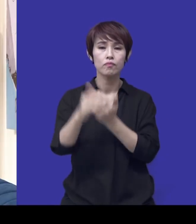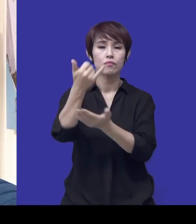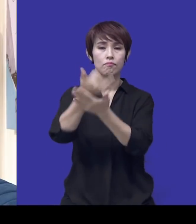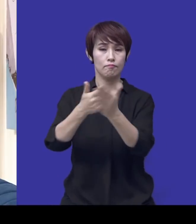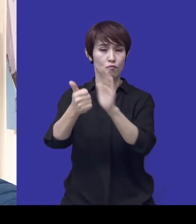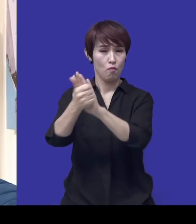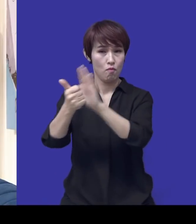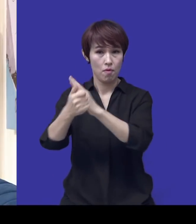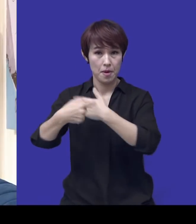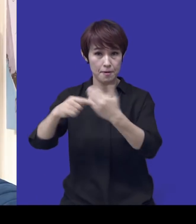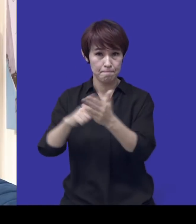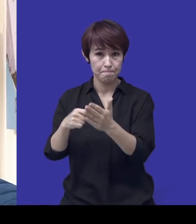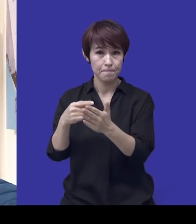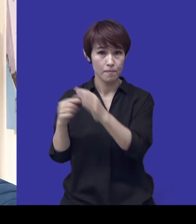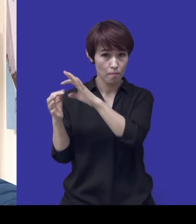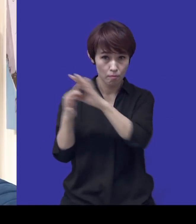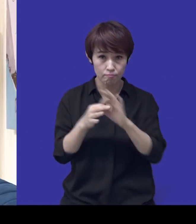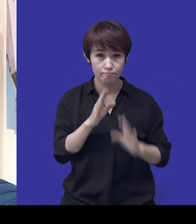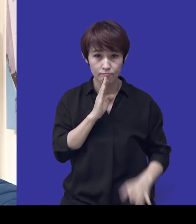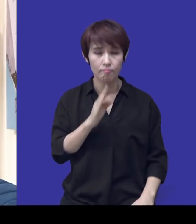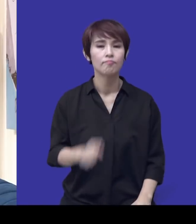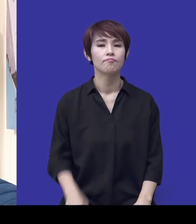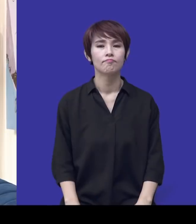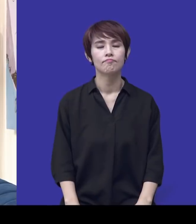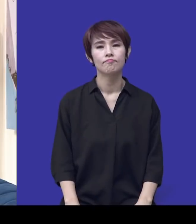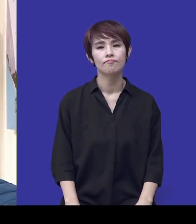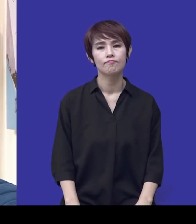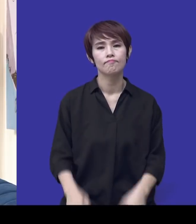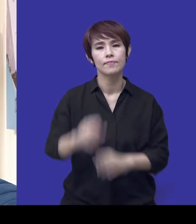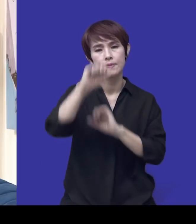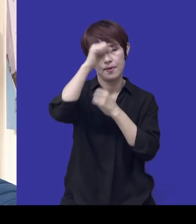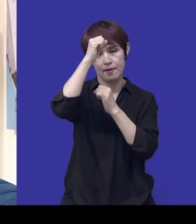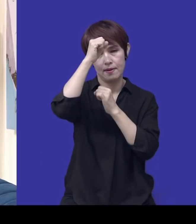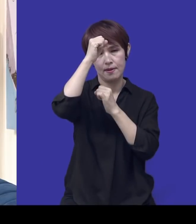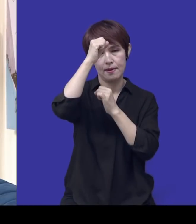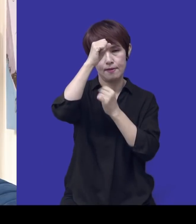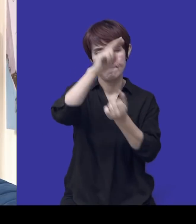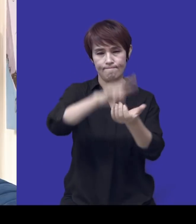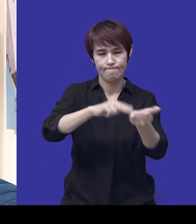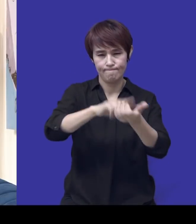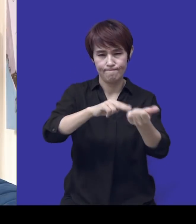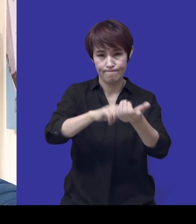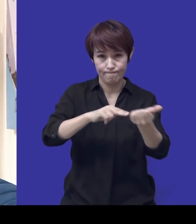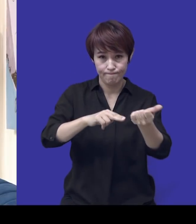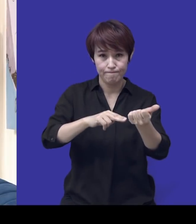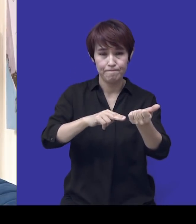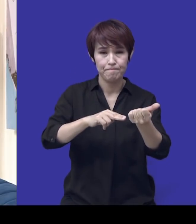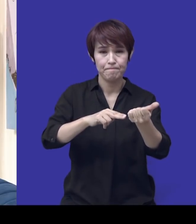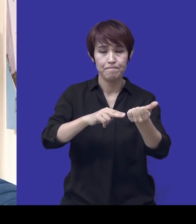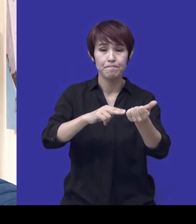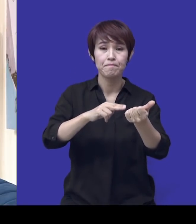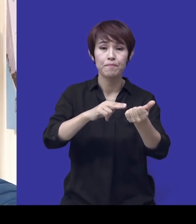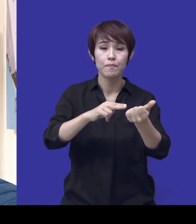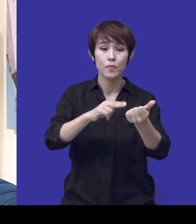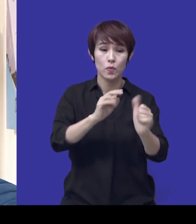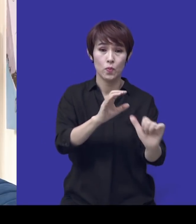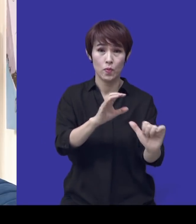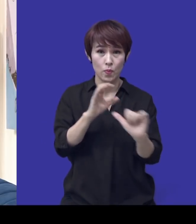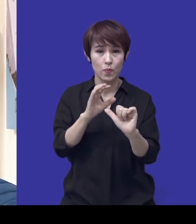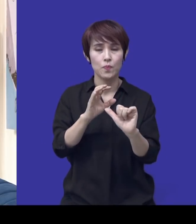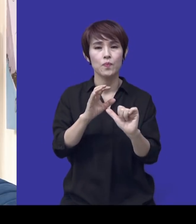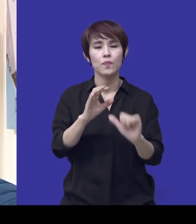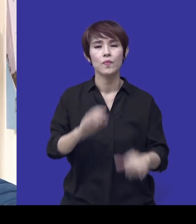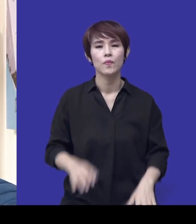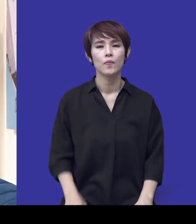택해서 이제 그걸로 보육원 아이들을 돕는 그런 패션 브랜드 LAR이라고 하는